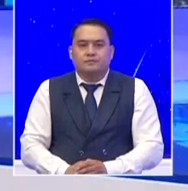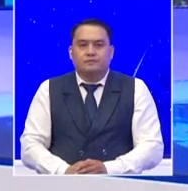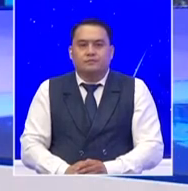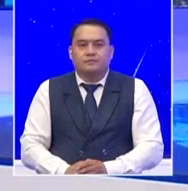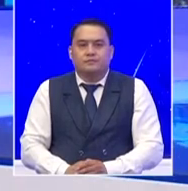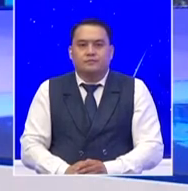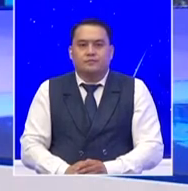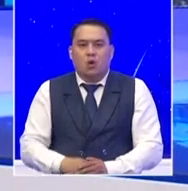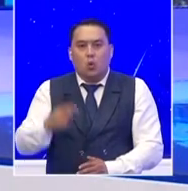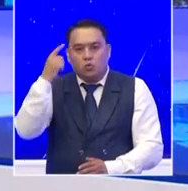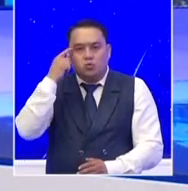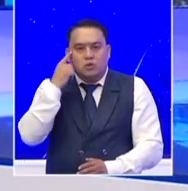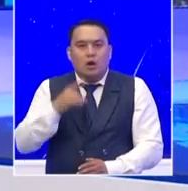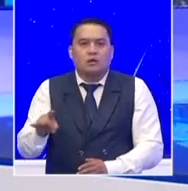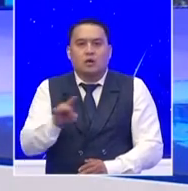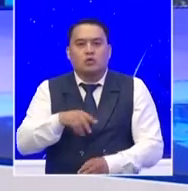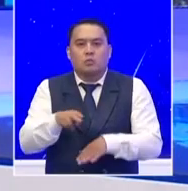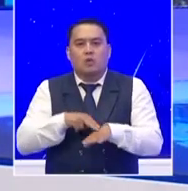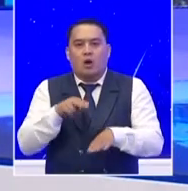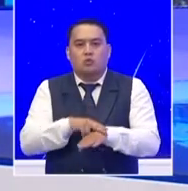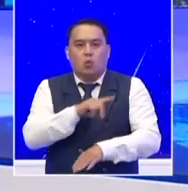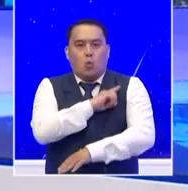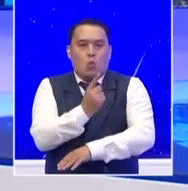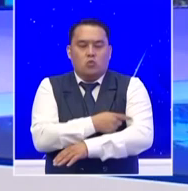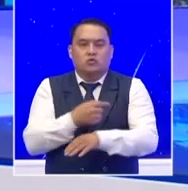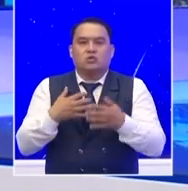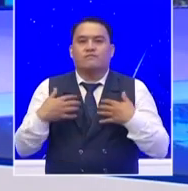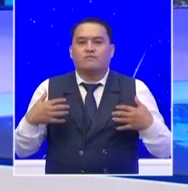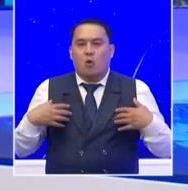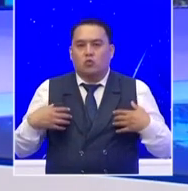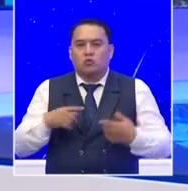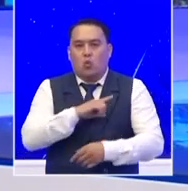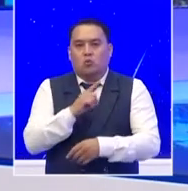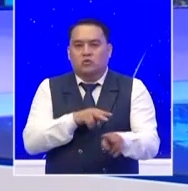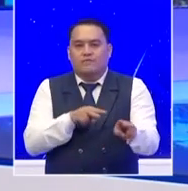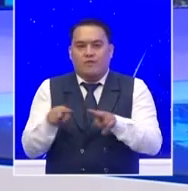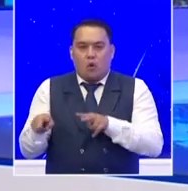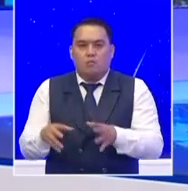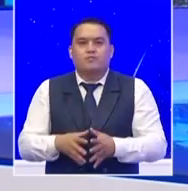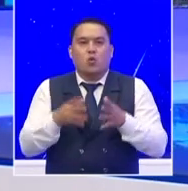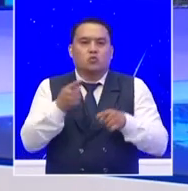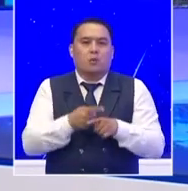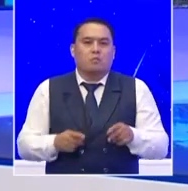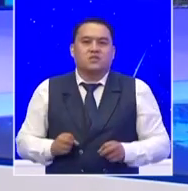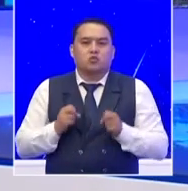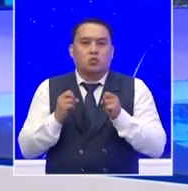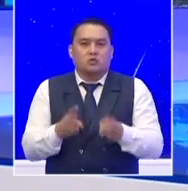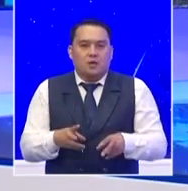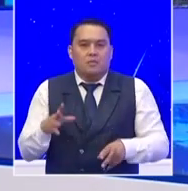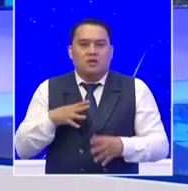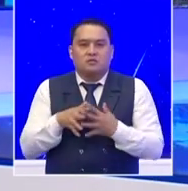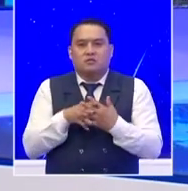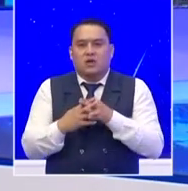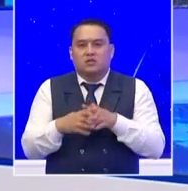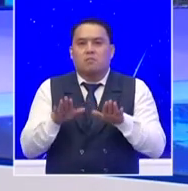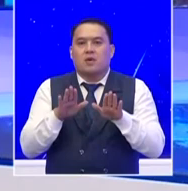Стражи порядка Коксулского района усилили профилактику краж скота. Согласно полицейской статистике, большая часть преступлений, совершенных в